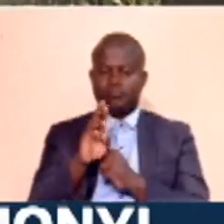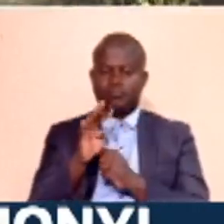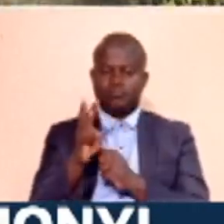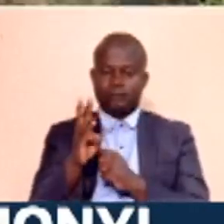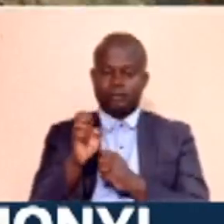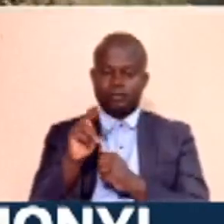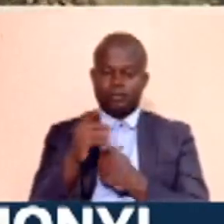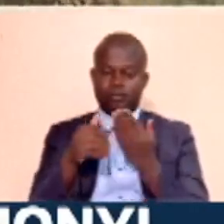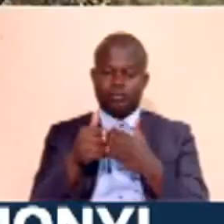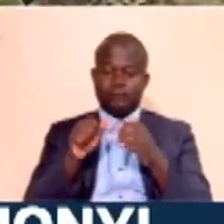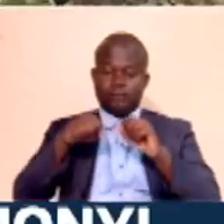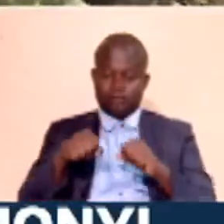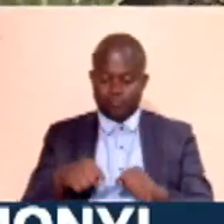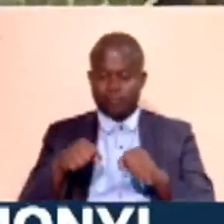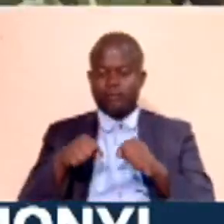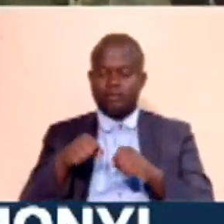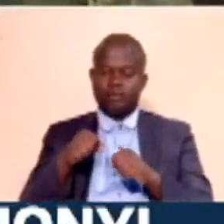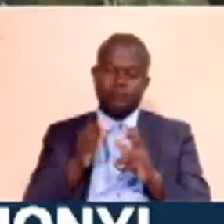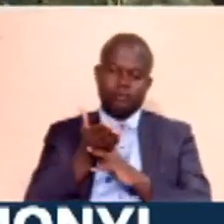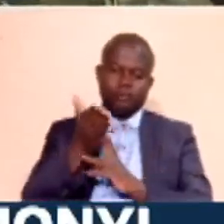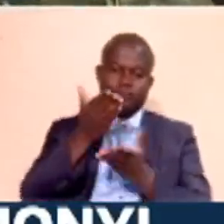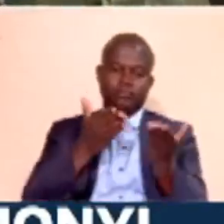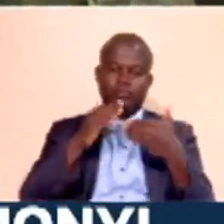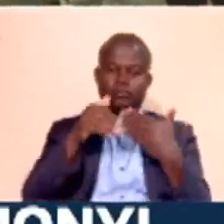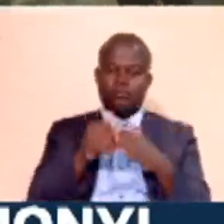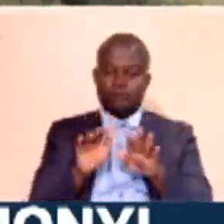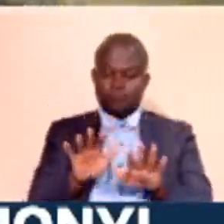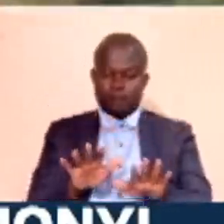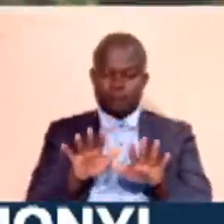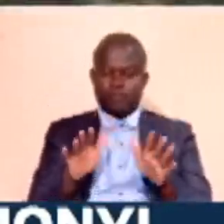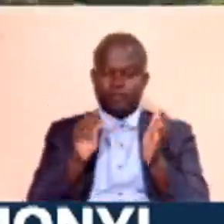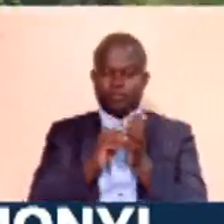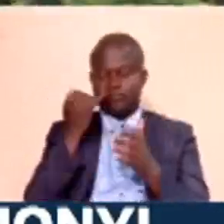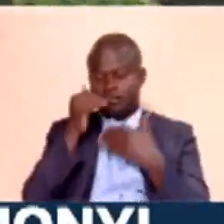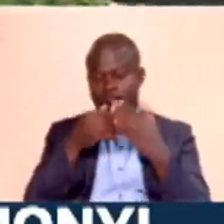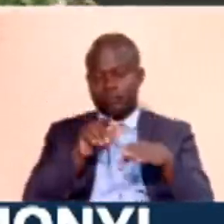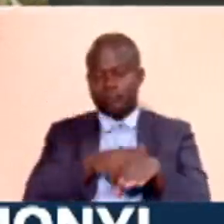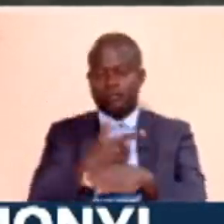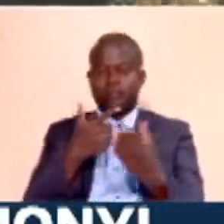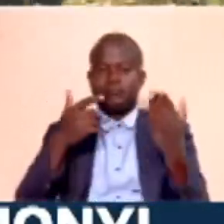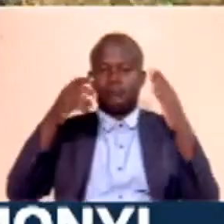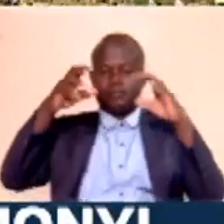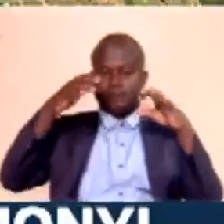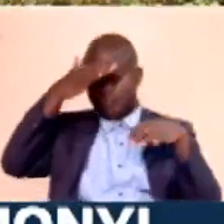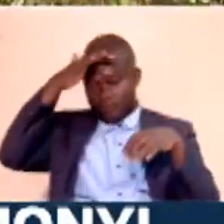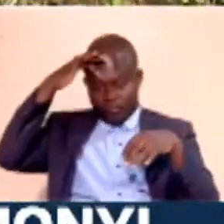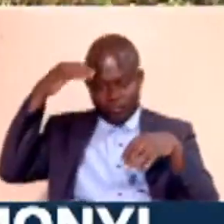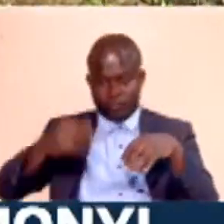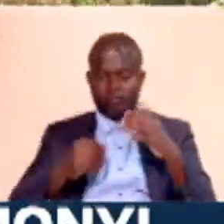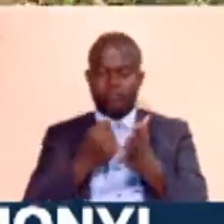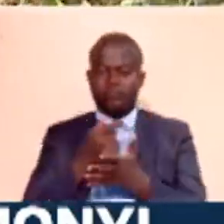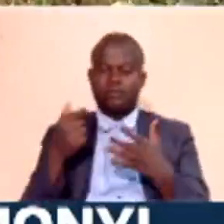Rukoma naho moto amagare n'abanyamaguru banyura kuri ibi biraro bigengesereye cyane ndetse ngo iyo ari igihe cy'imvura biba bigoye ku buryo biteza